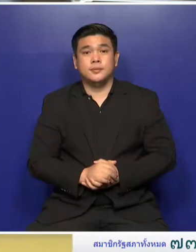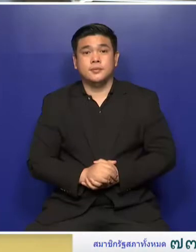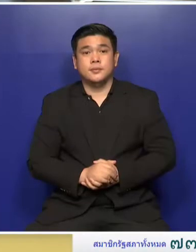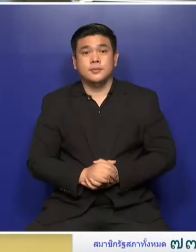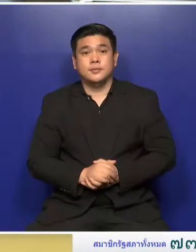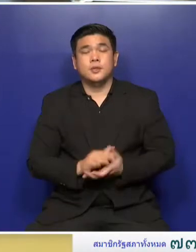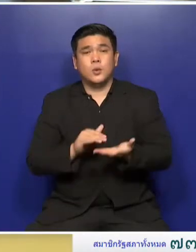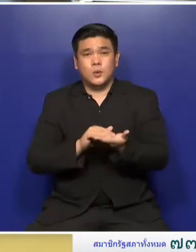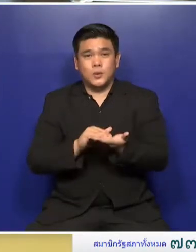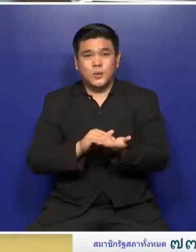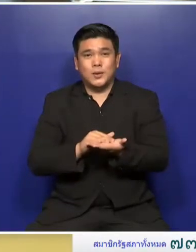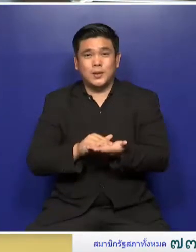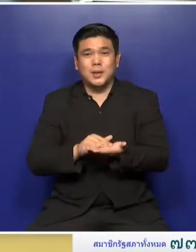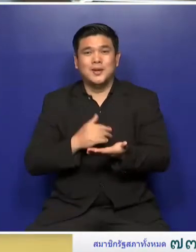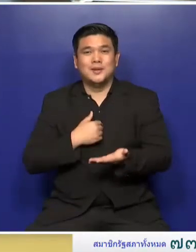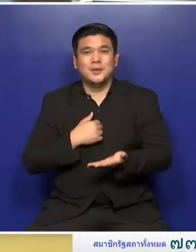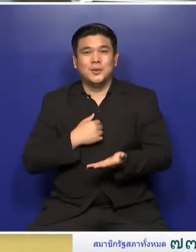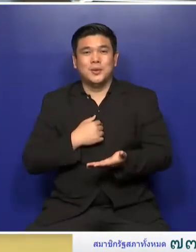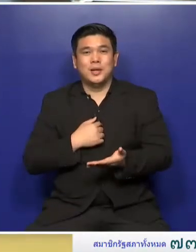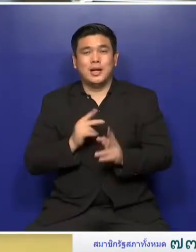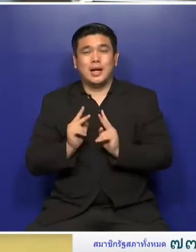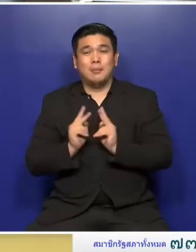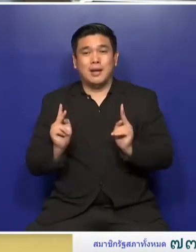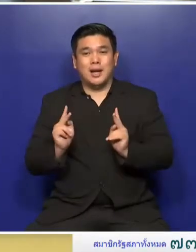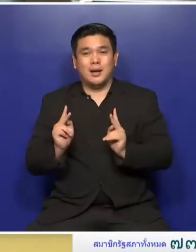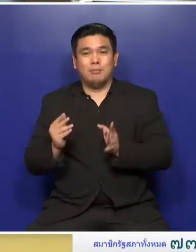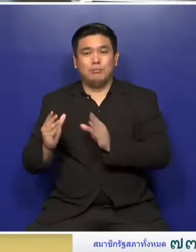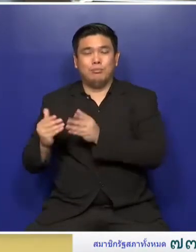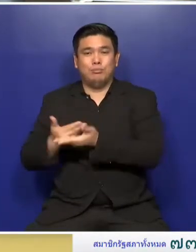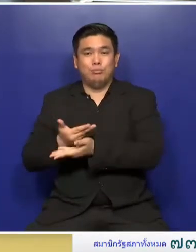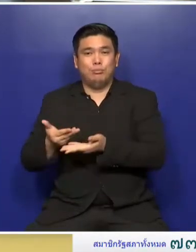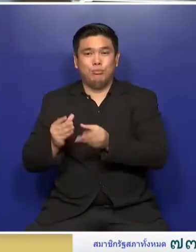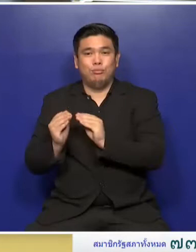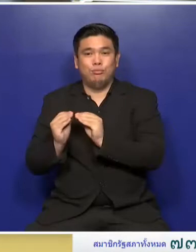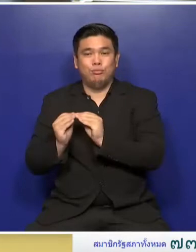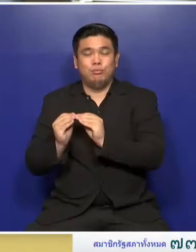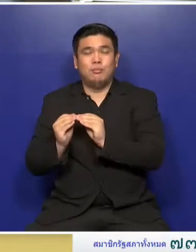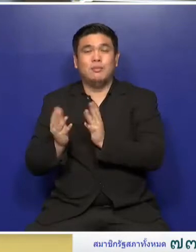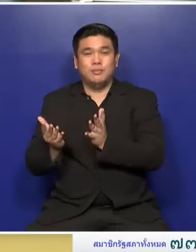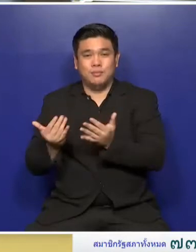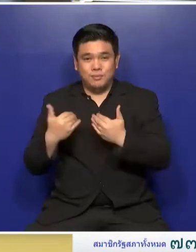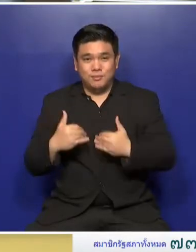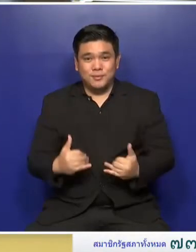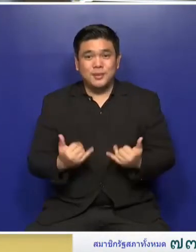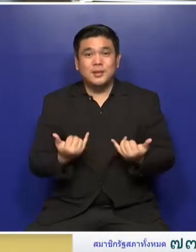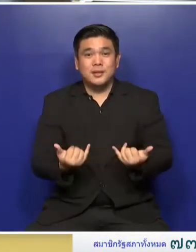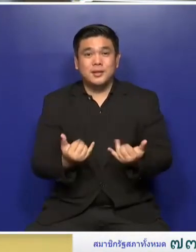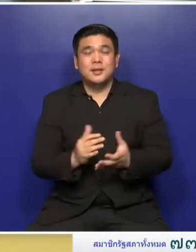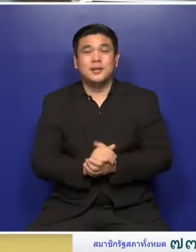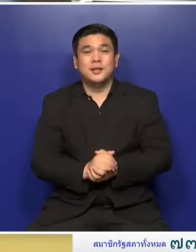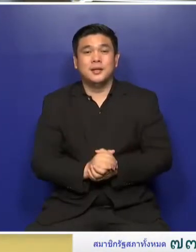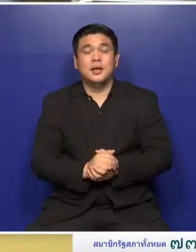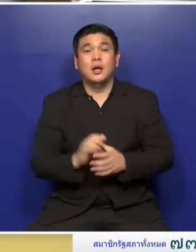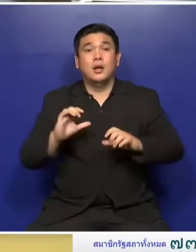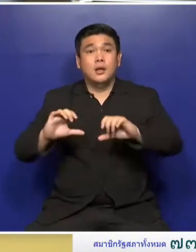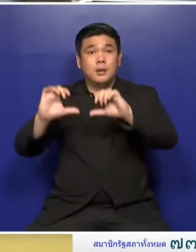ขอประทานโทษครับ ฝัดีติดกำรริการใฐานนะครับธรธานทครบครับ จากการที่รั